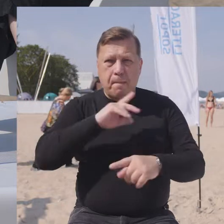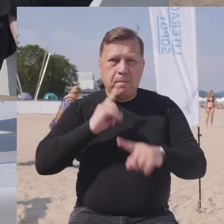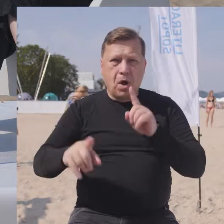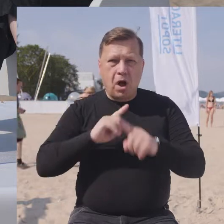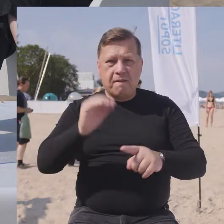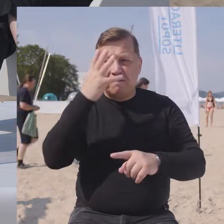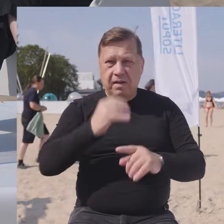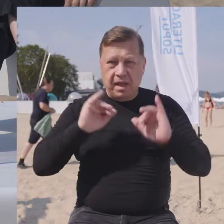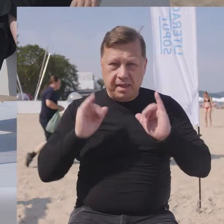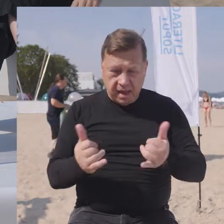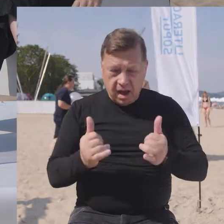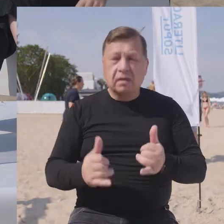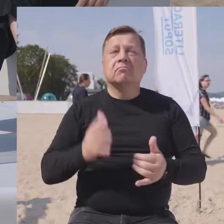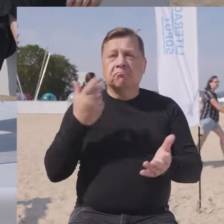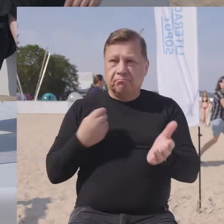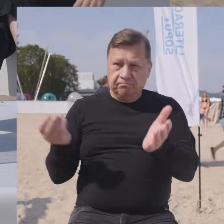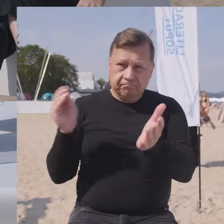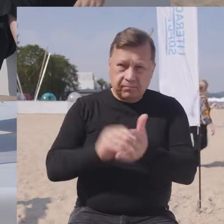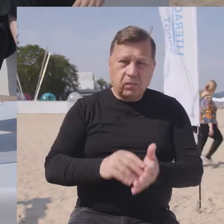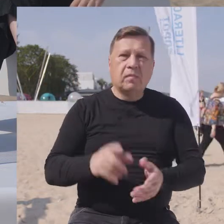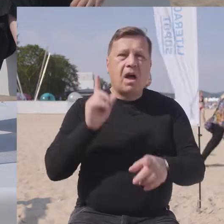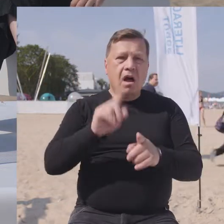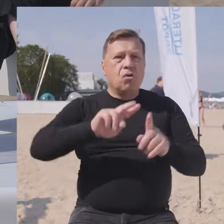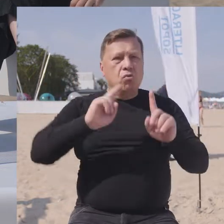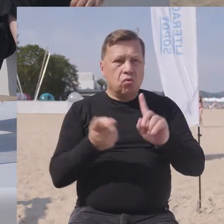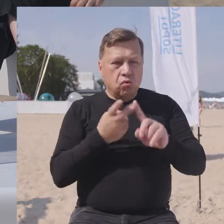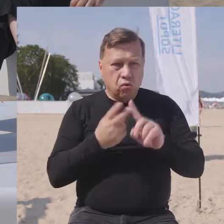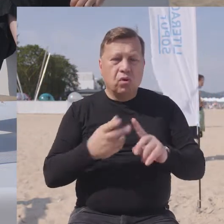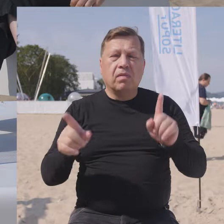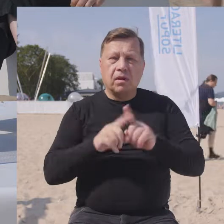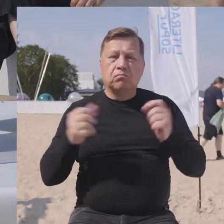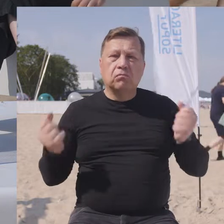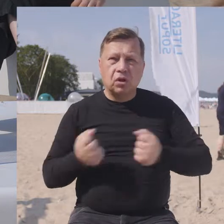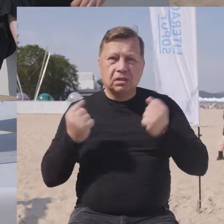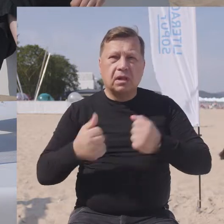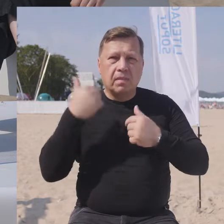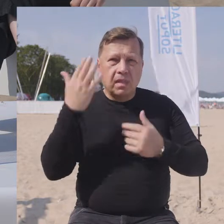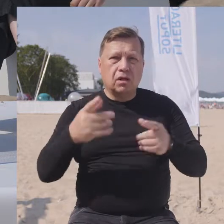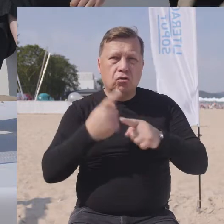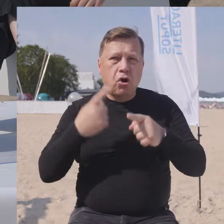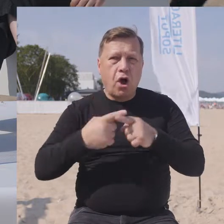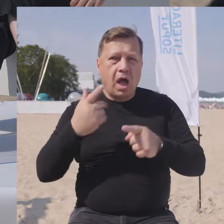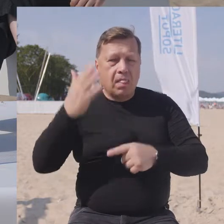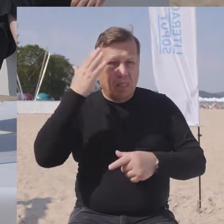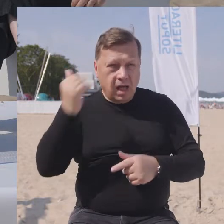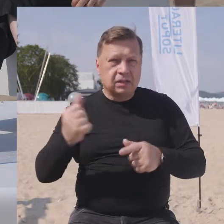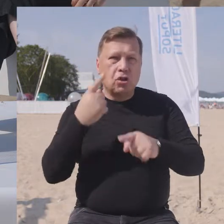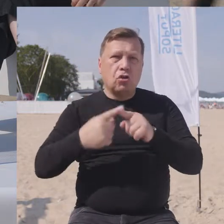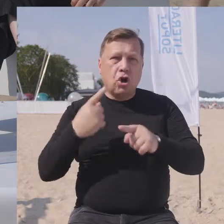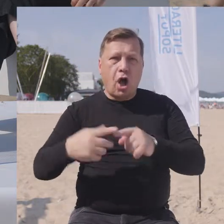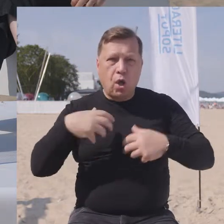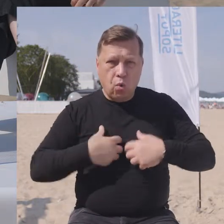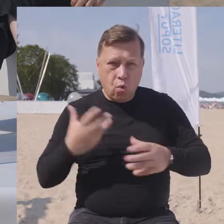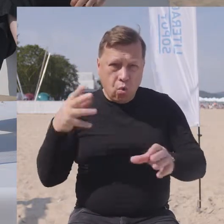z drugiej zaś strony postaram się choćby trochę dać nieco nadziei, a na pewno humoru, zwłaszcza tym osobom,